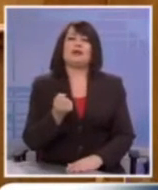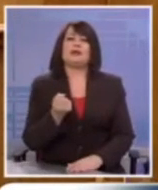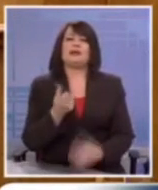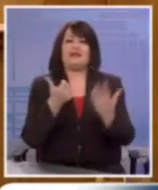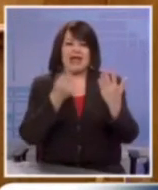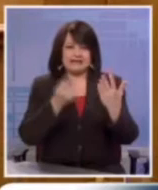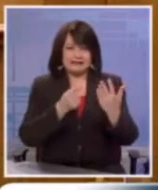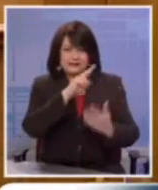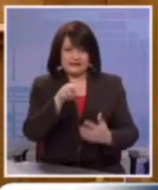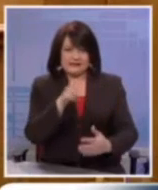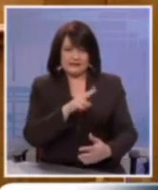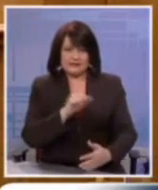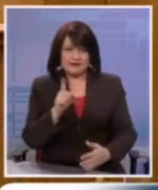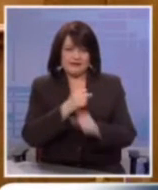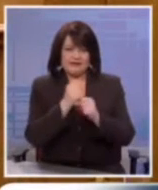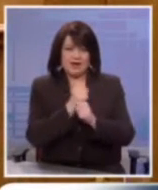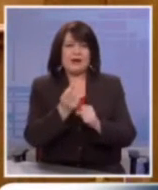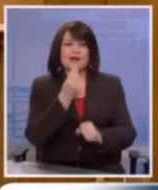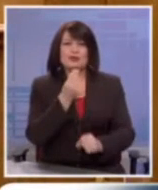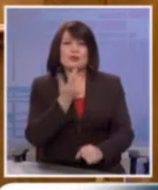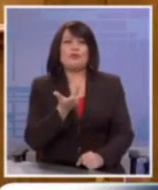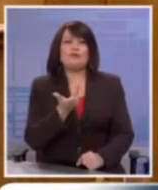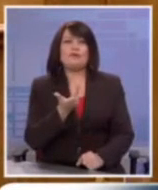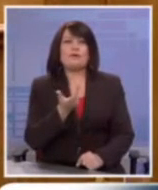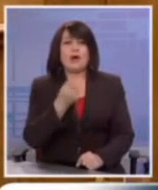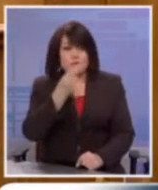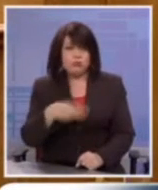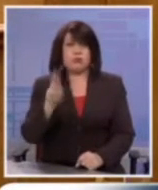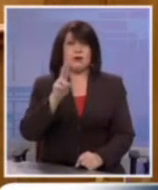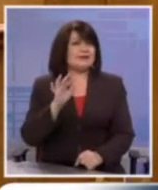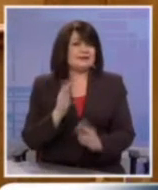6,5. Δηλαδή τα φάρμακα, τα τρόφιμα να πάνε όλα ψηλά.